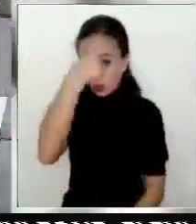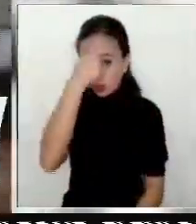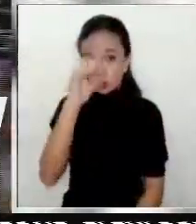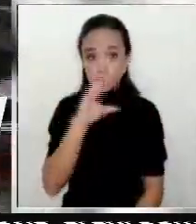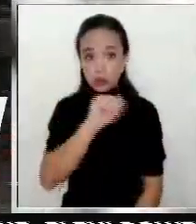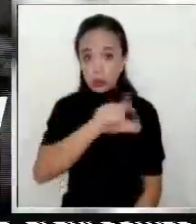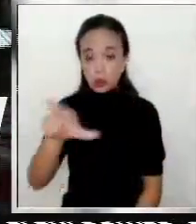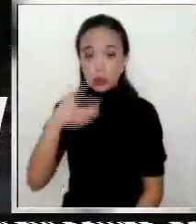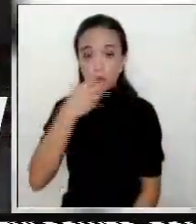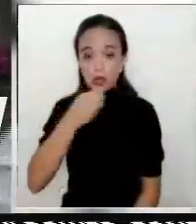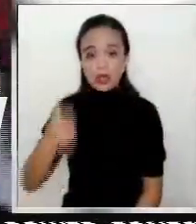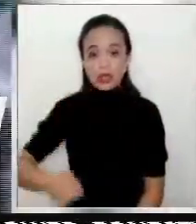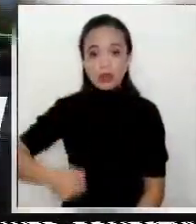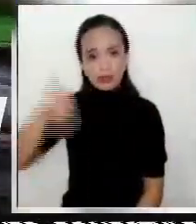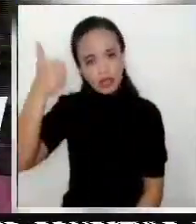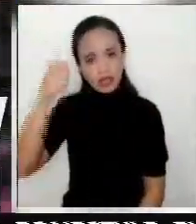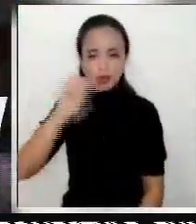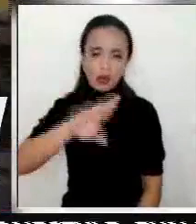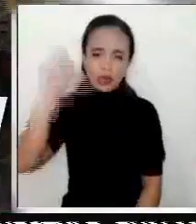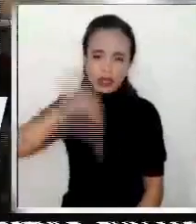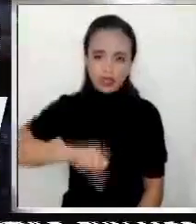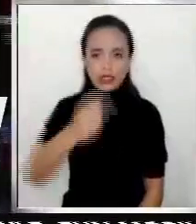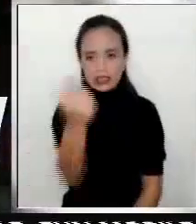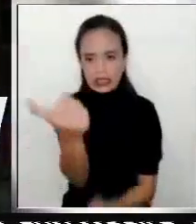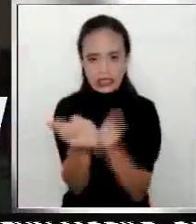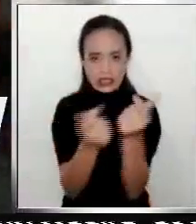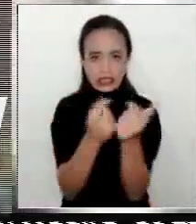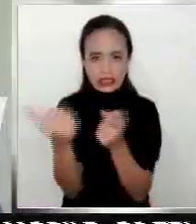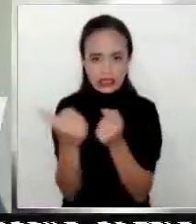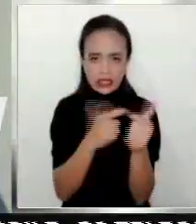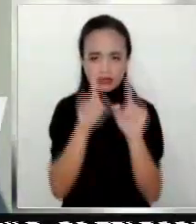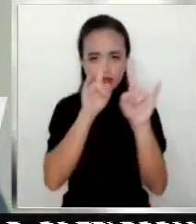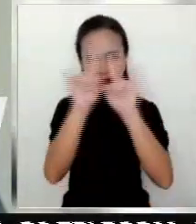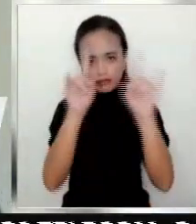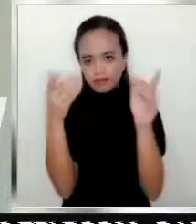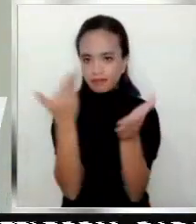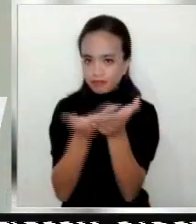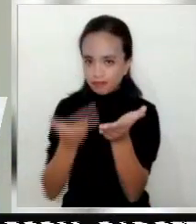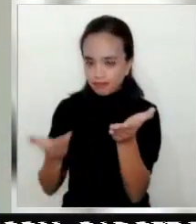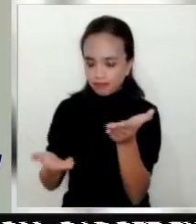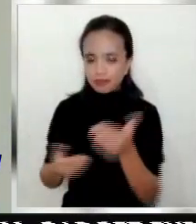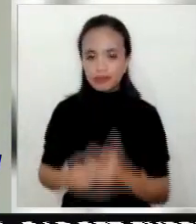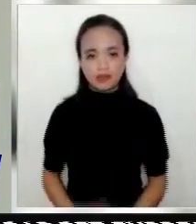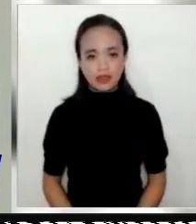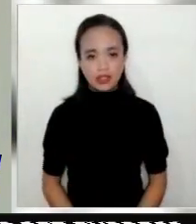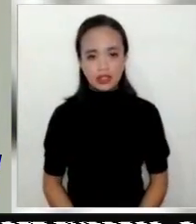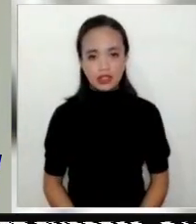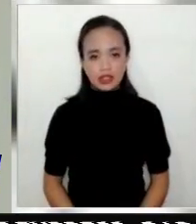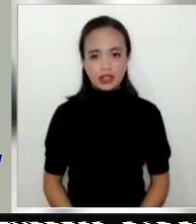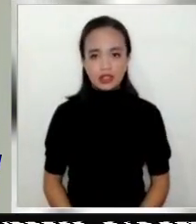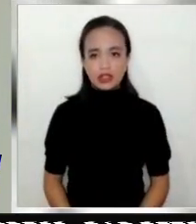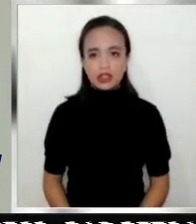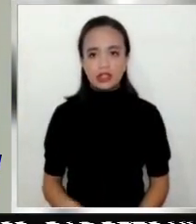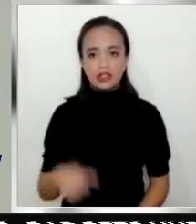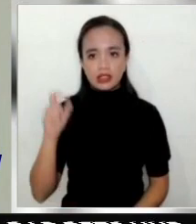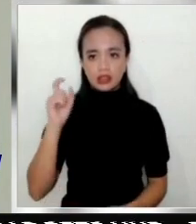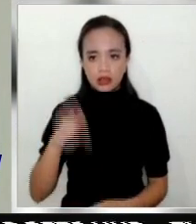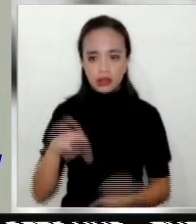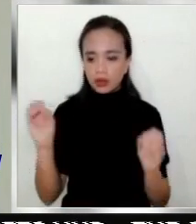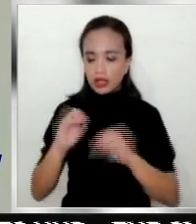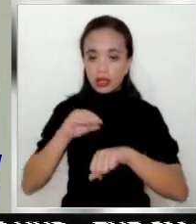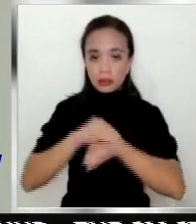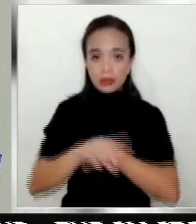hindi, baklasin na ang kanilang campaign materials. Sa term of office po, Ma'am Tina, wala po yung epekto. Pero kung sakali